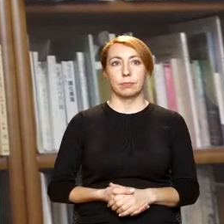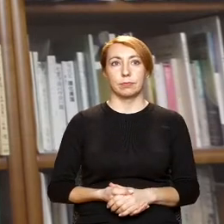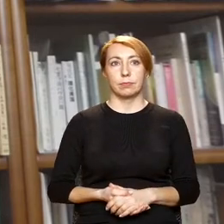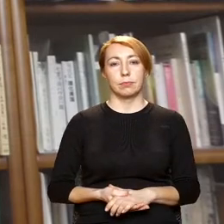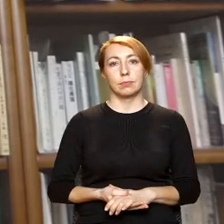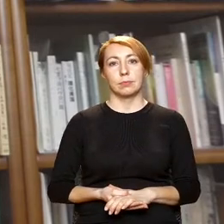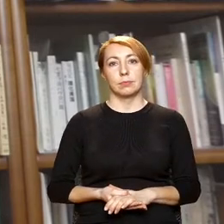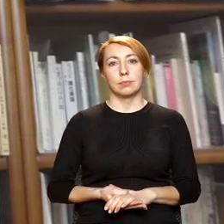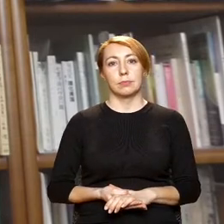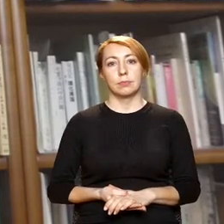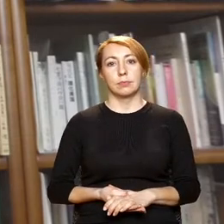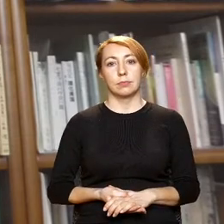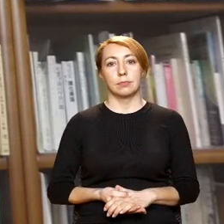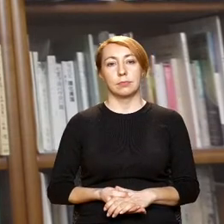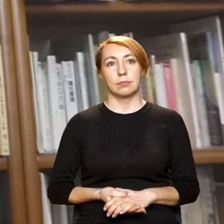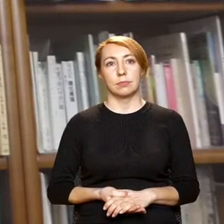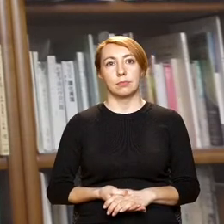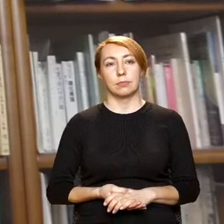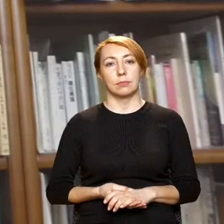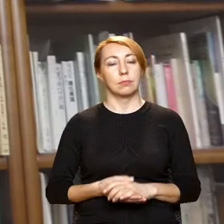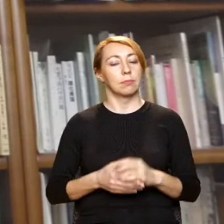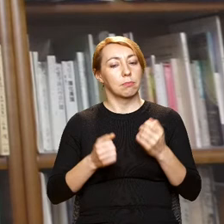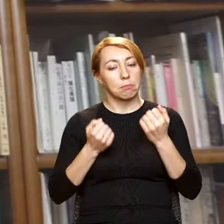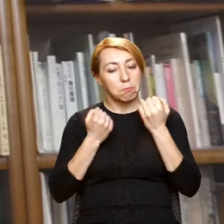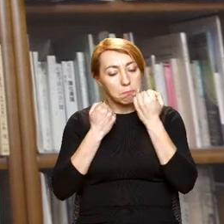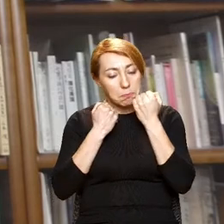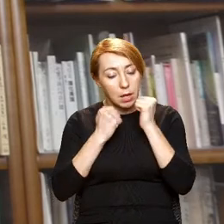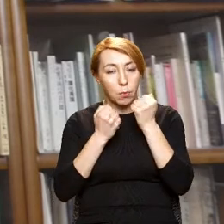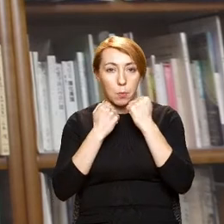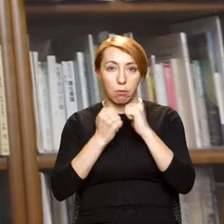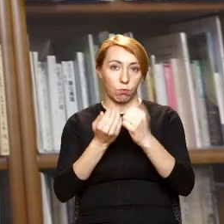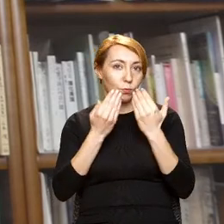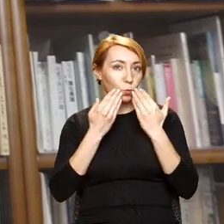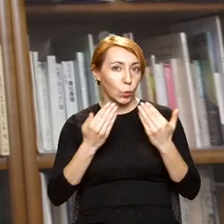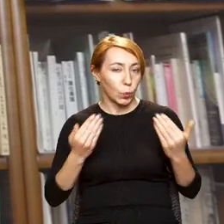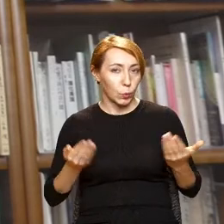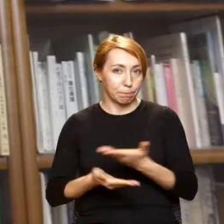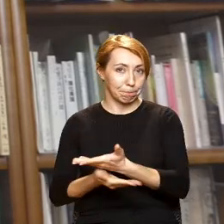Wyrażam wobec nich moje głębokie podziękowania.